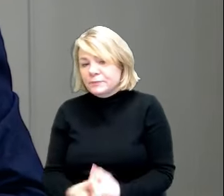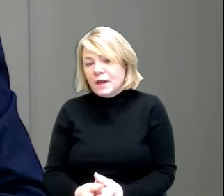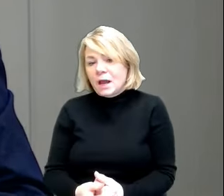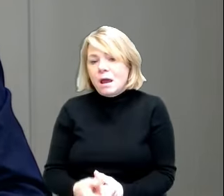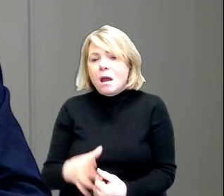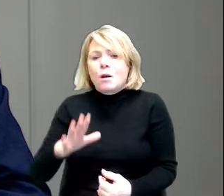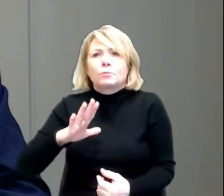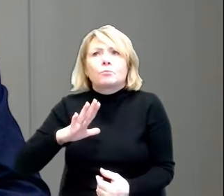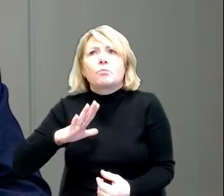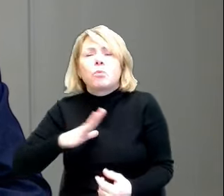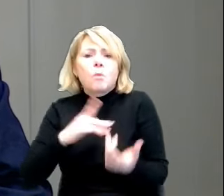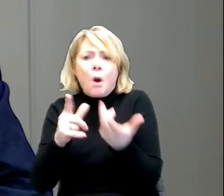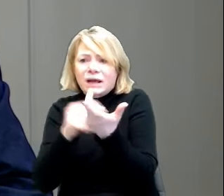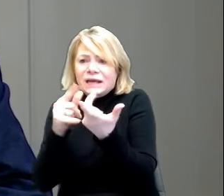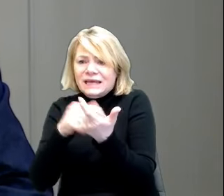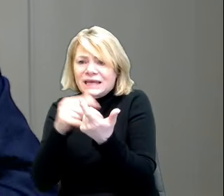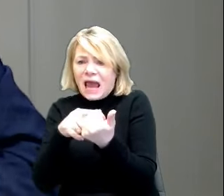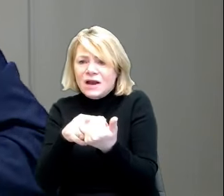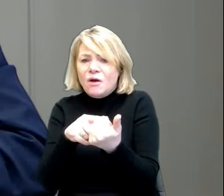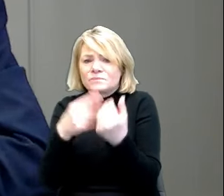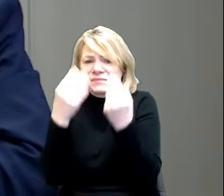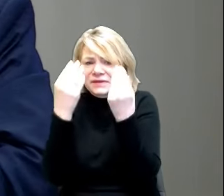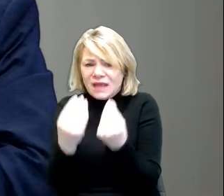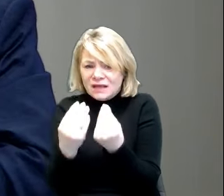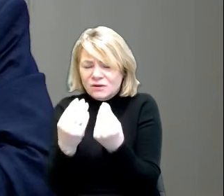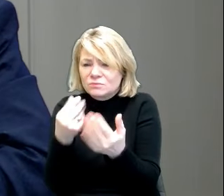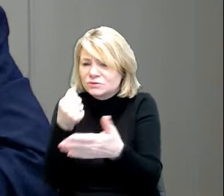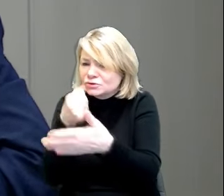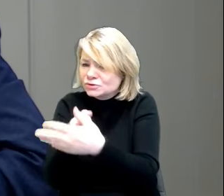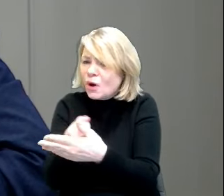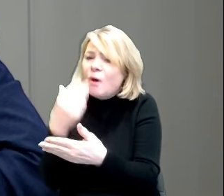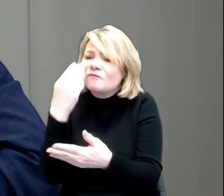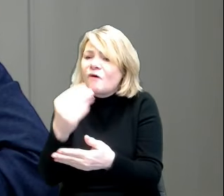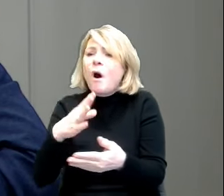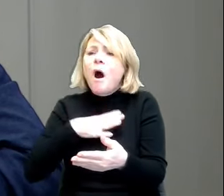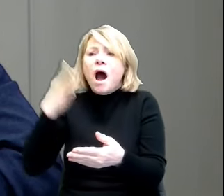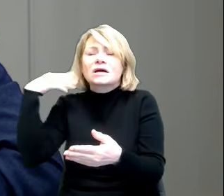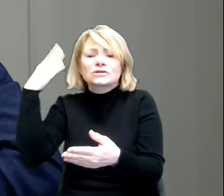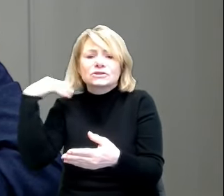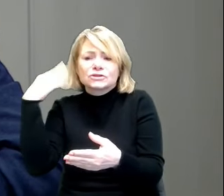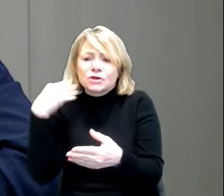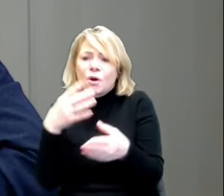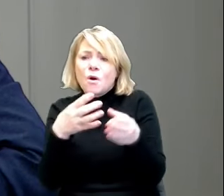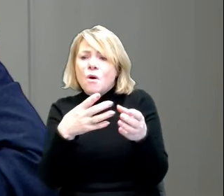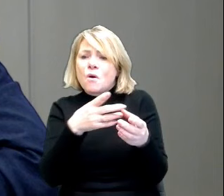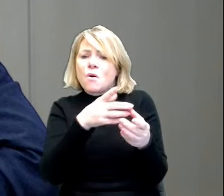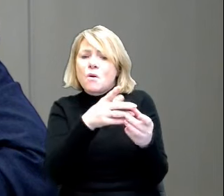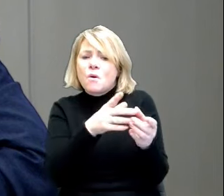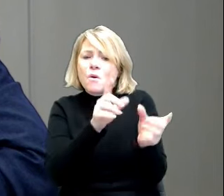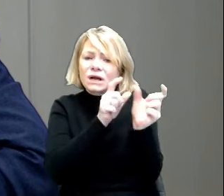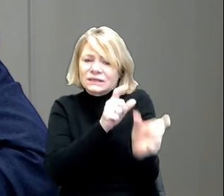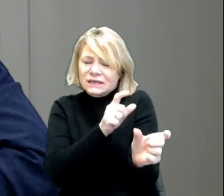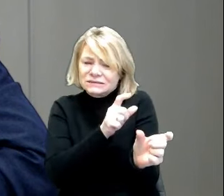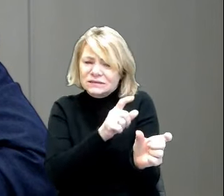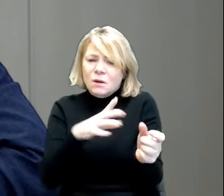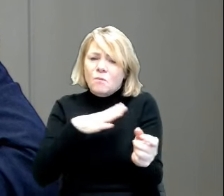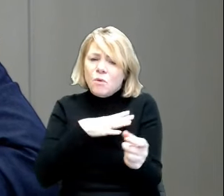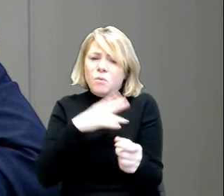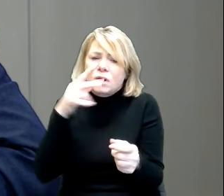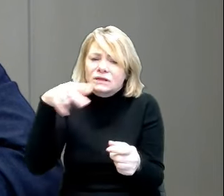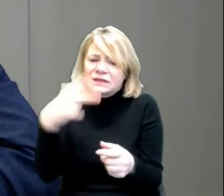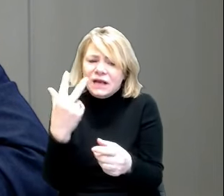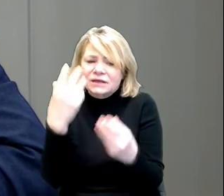kelioms dienoms iki jūsų valdžios pabaigos mieste saugaus eismo komisijoje 23 metų ketvirto mėnesio trečią dieną buvo priimtas